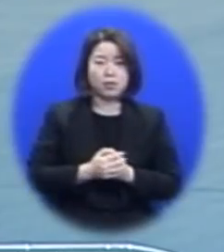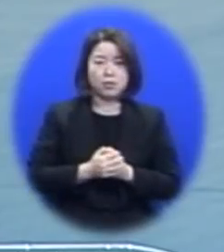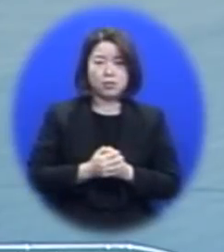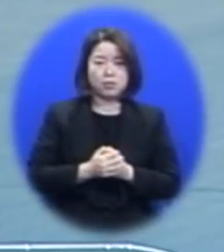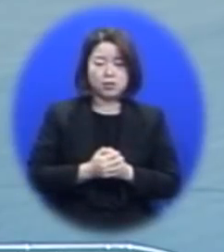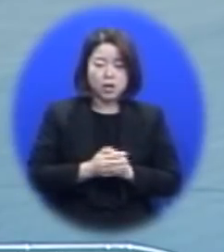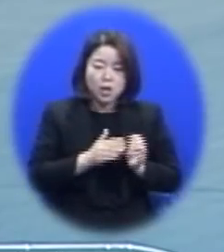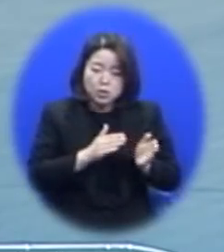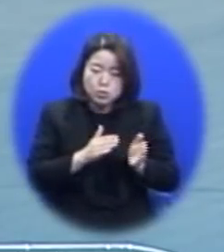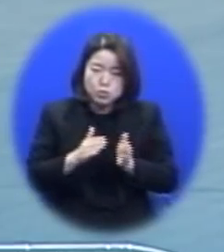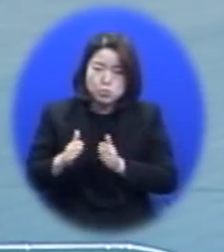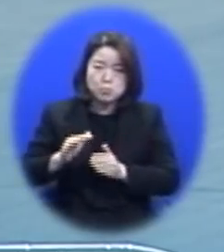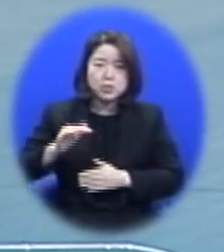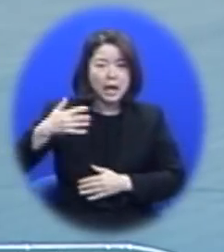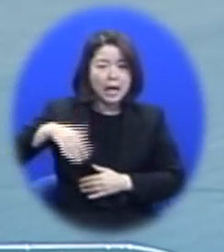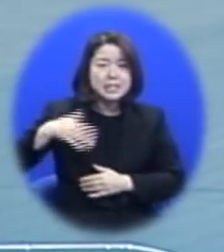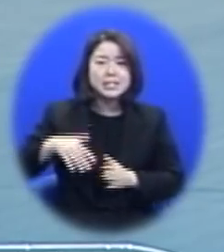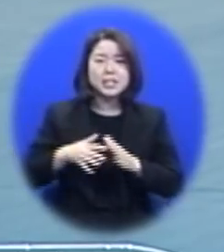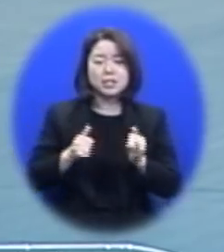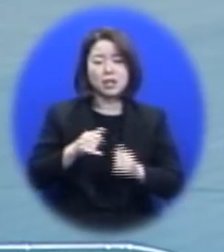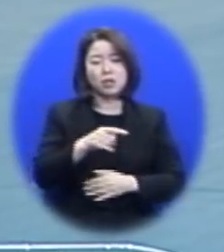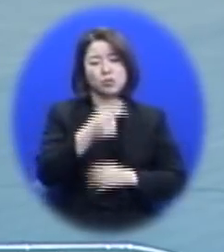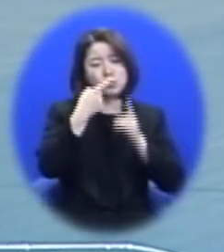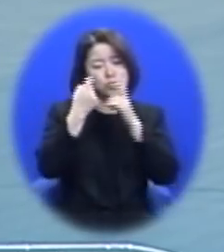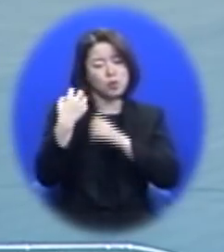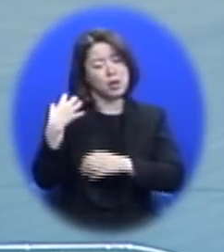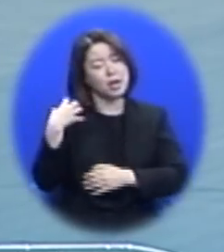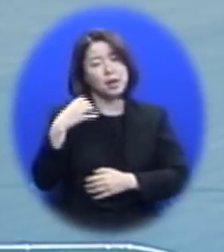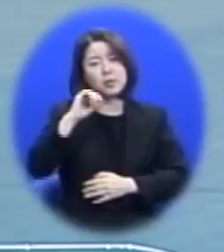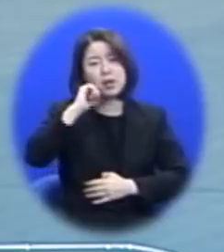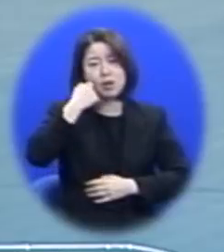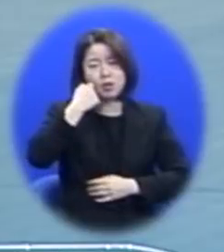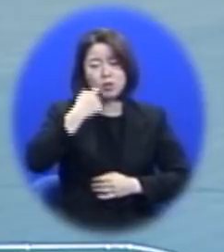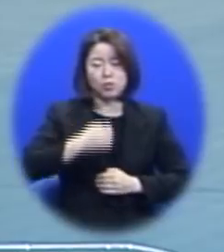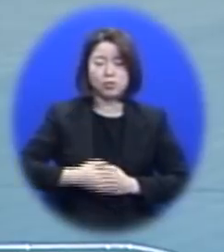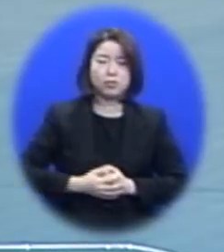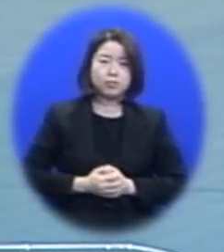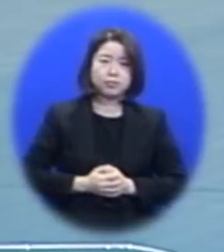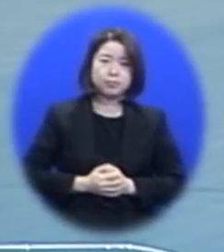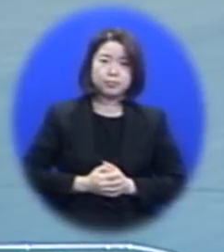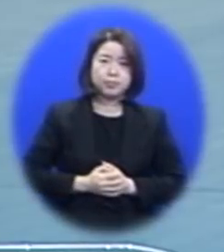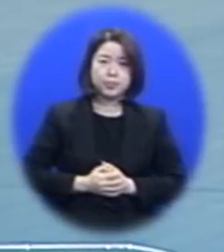준비되지 않은 사람은 그 유혹을 감당할 수가 없게 되는 것입니다.